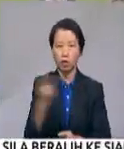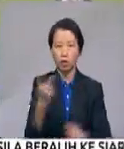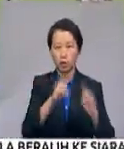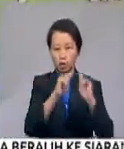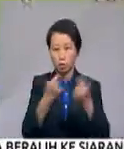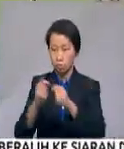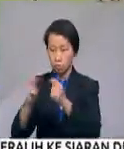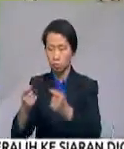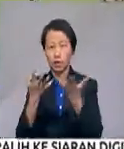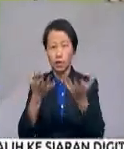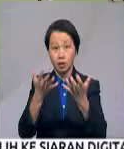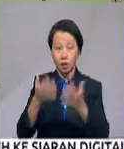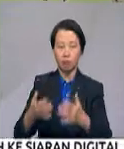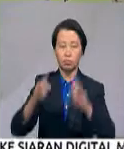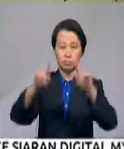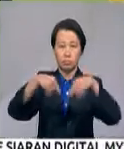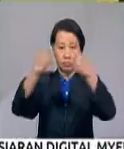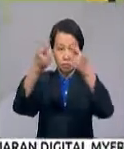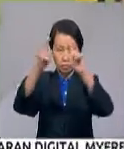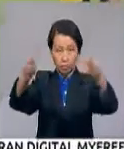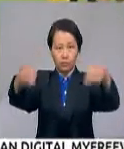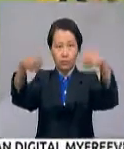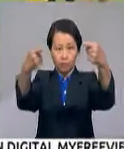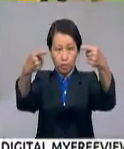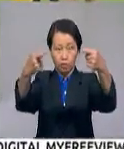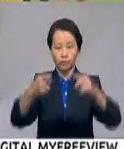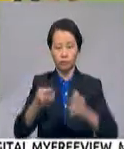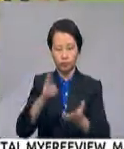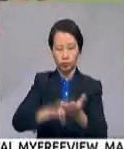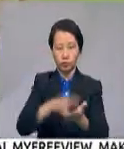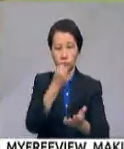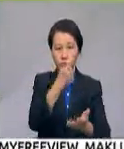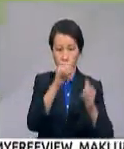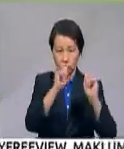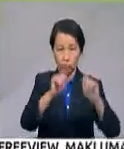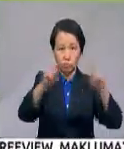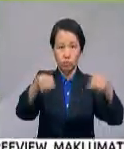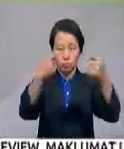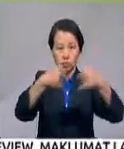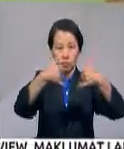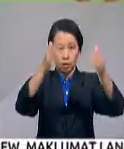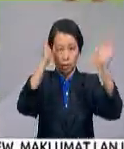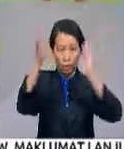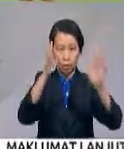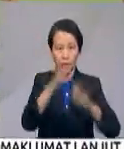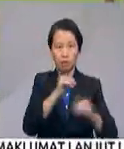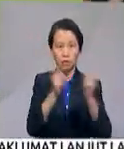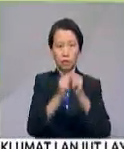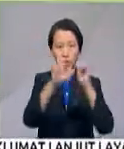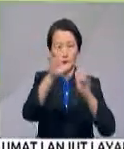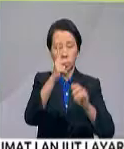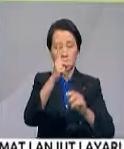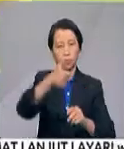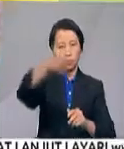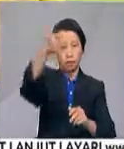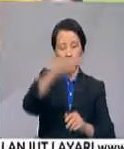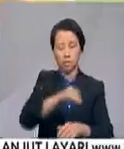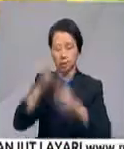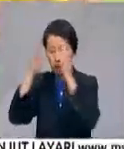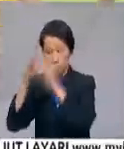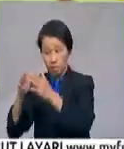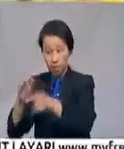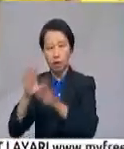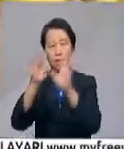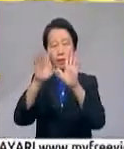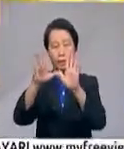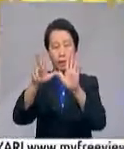pasukan idam ke pentas final. Untuk rekod, Kedah 11 kali layak ke final Piala Malaysia dengan 5 kali juara, manakala Pahang